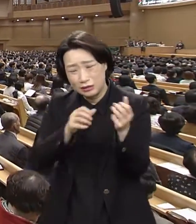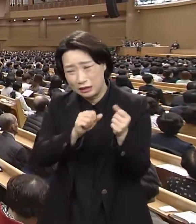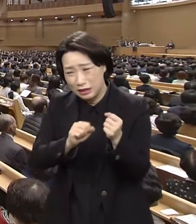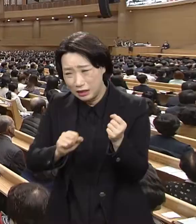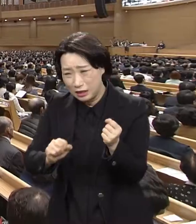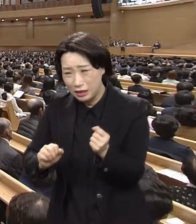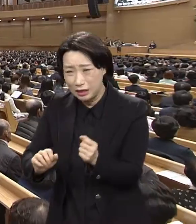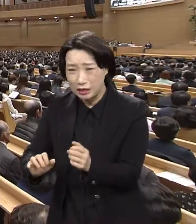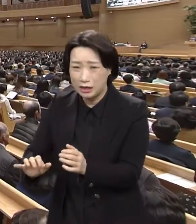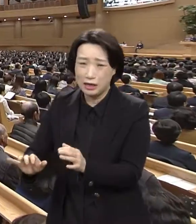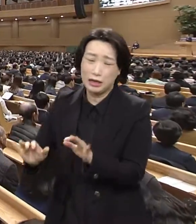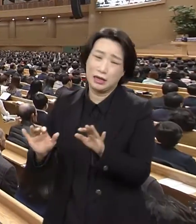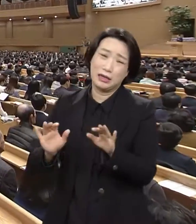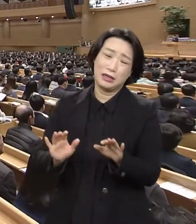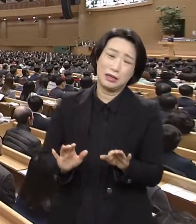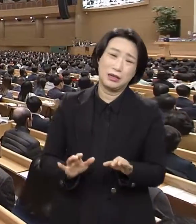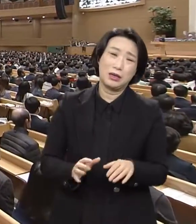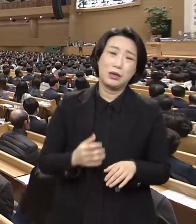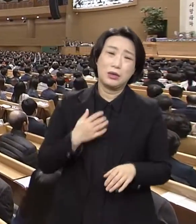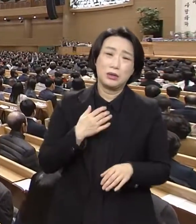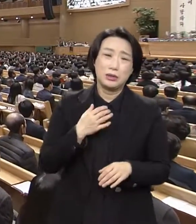고모지기셨네